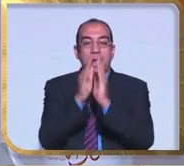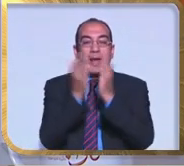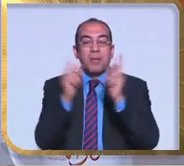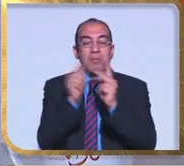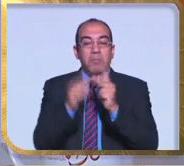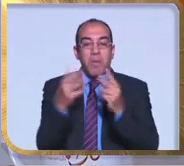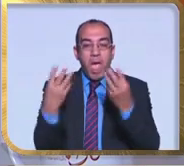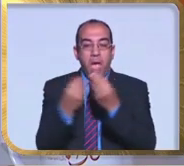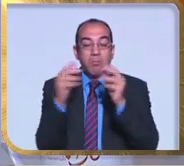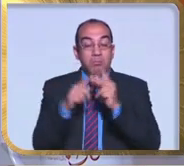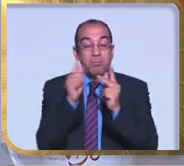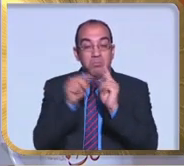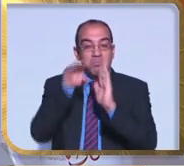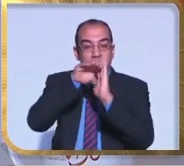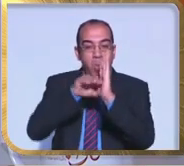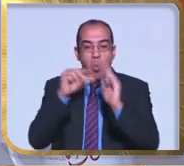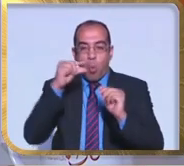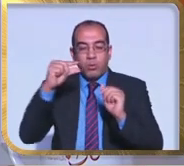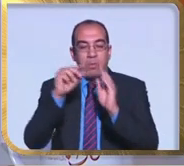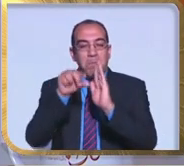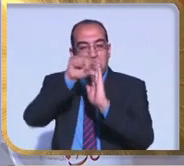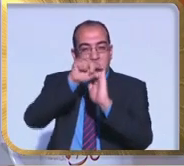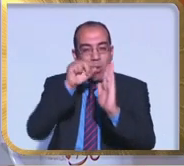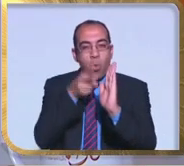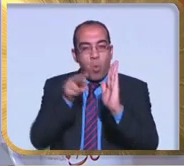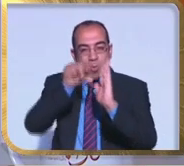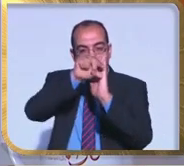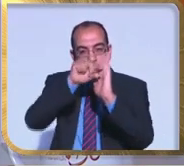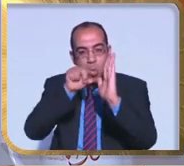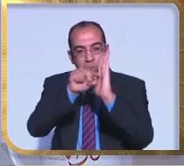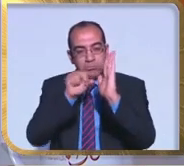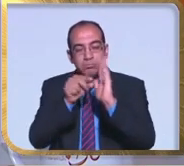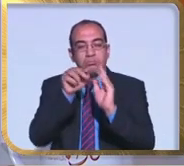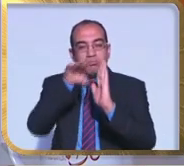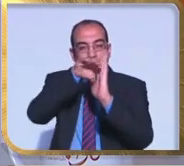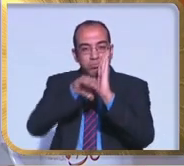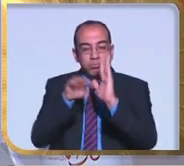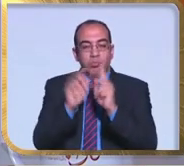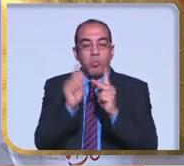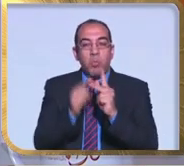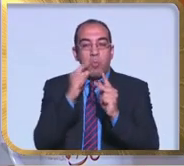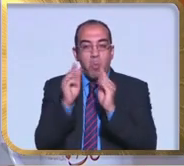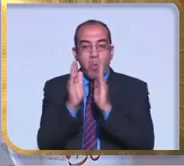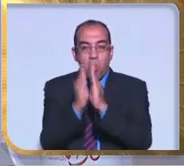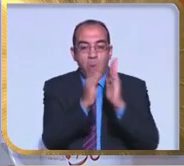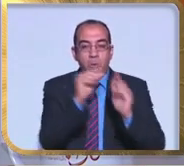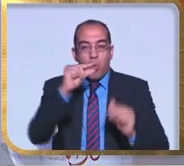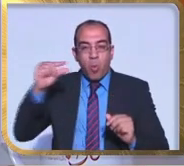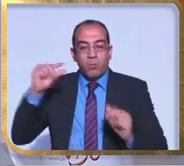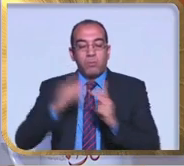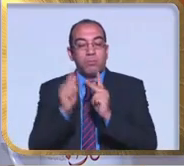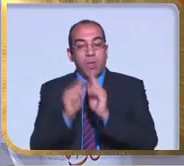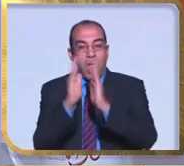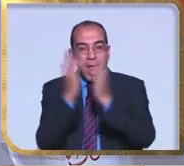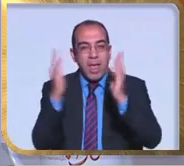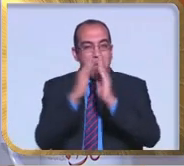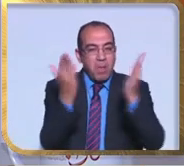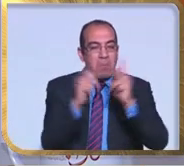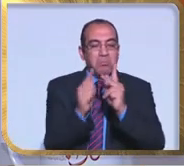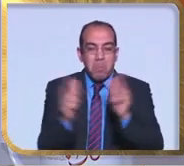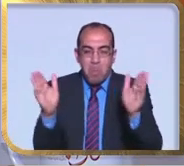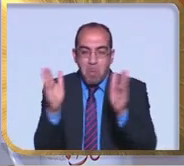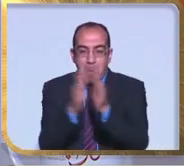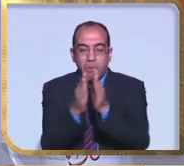الجامع مقسم إلى مجموعة من الأبواب، وتحت هذه الأبواب مجموعة من الكتب، وتحت هذه